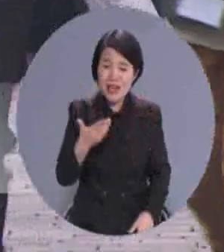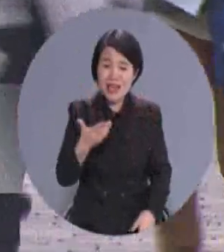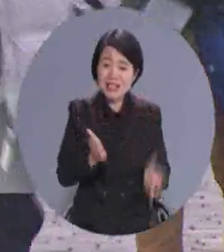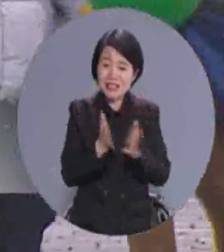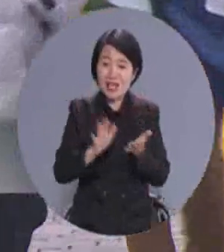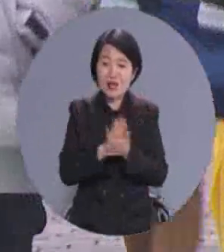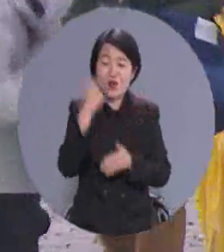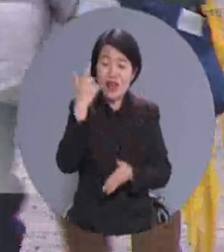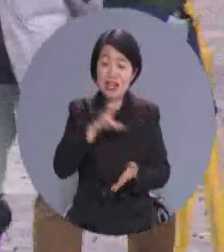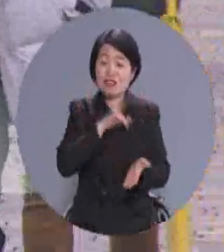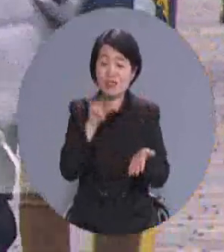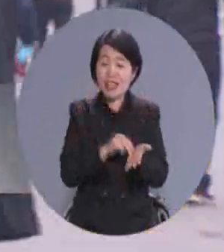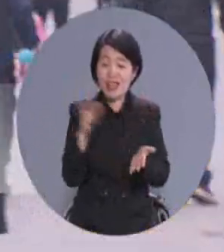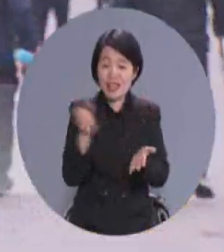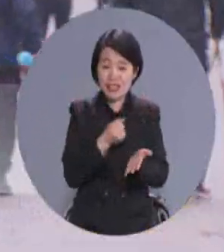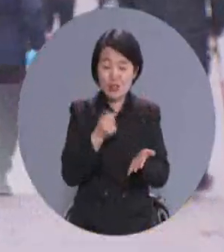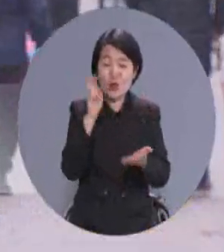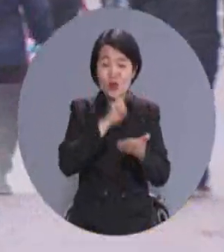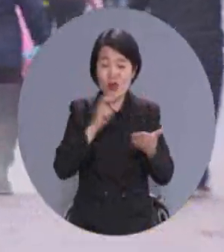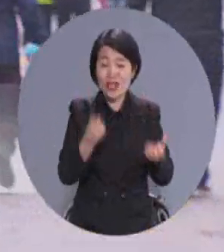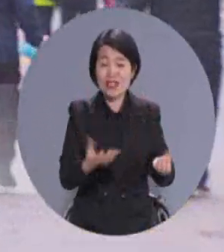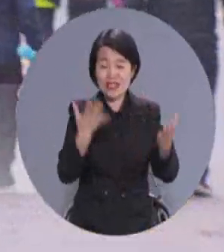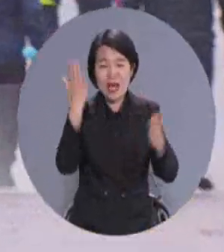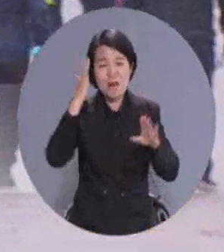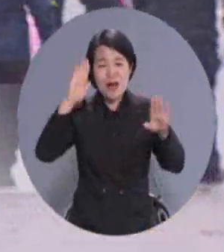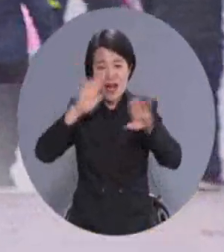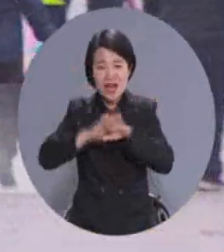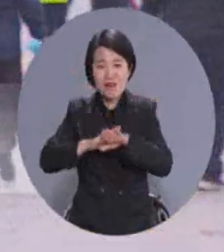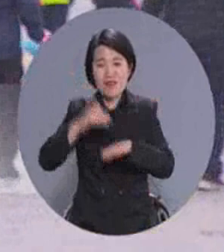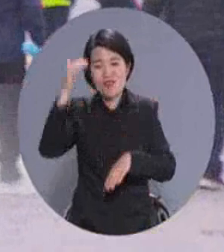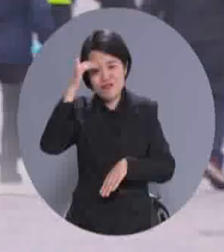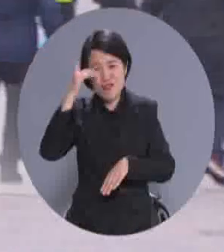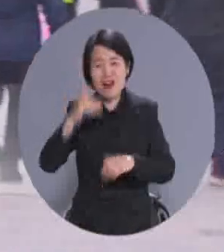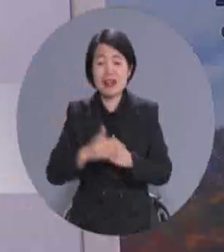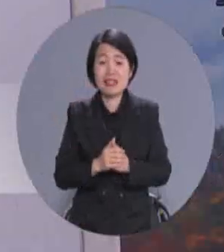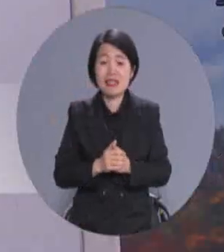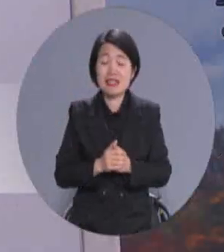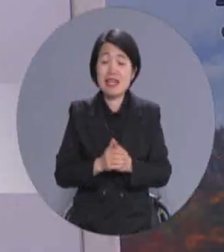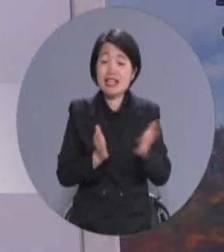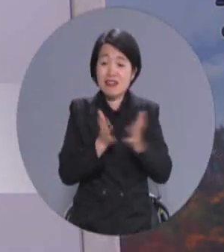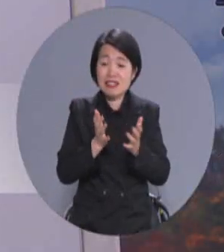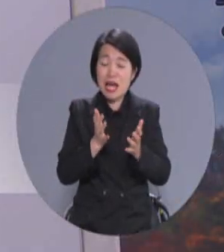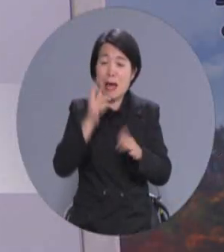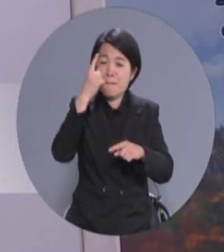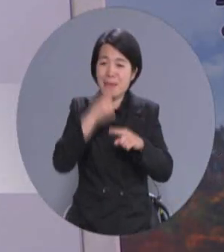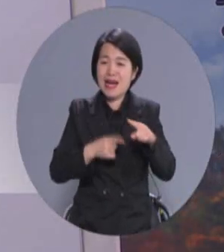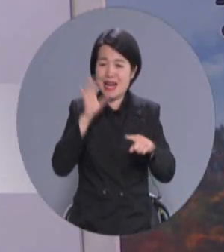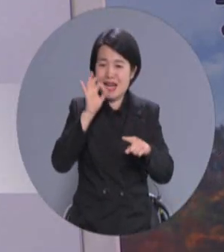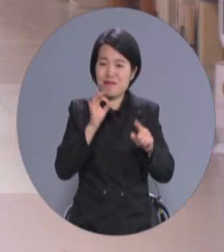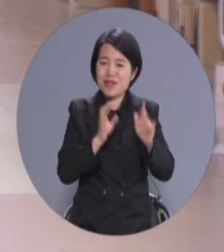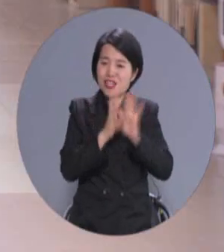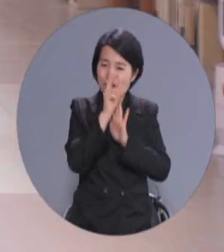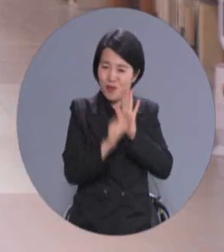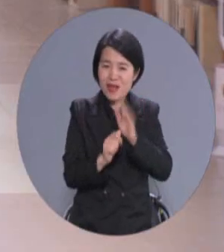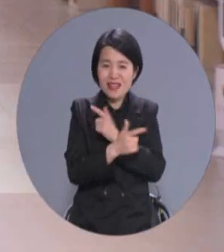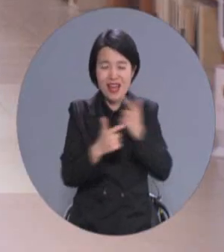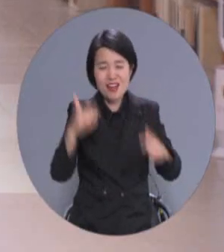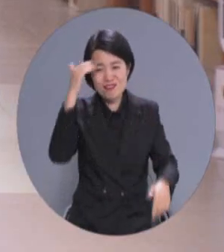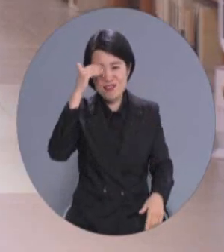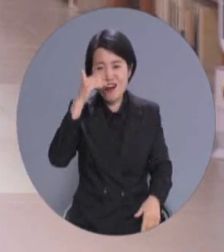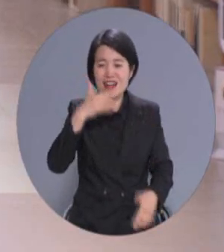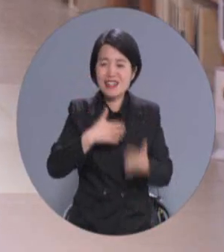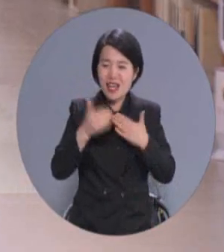주제로 봄마중 음악회와 청자 달빛 야간 공연, 고려 청자 반값 특별 경매 등 다양한 볼거리와